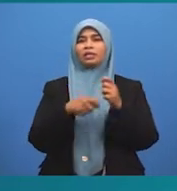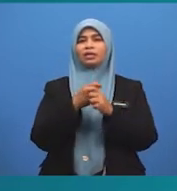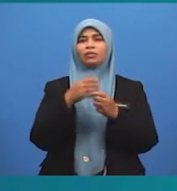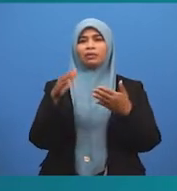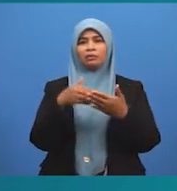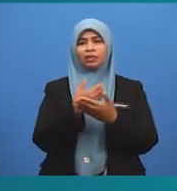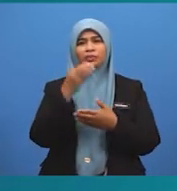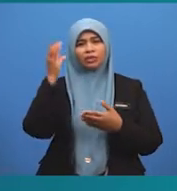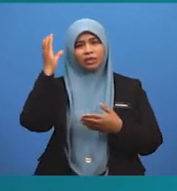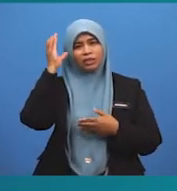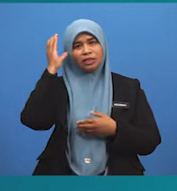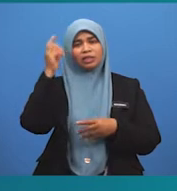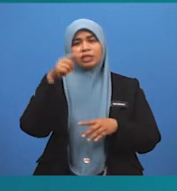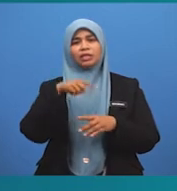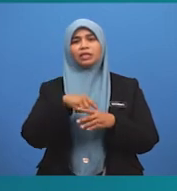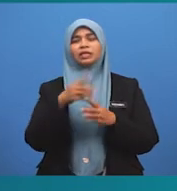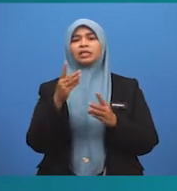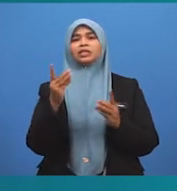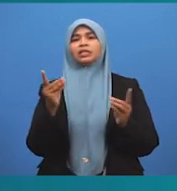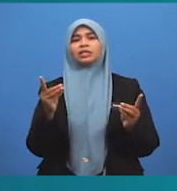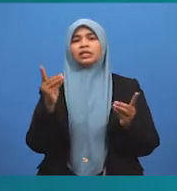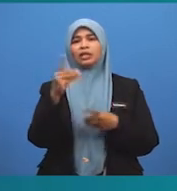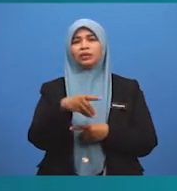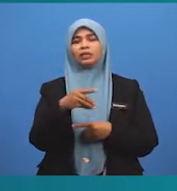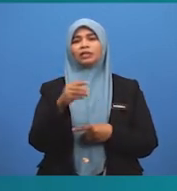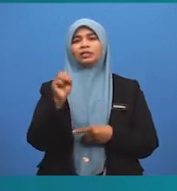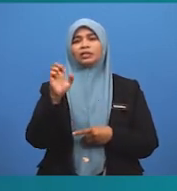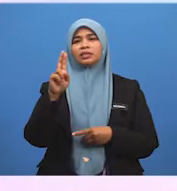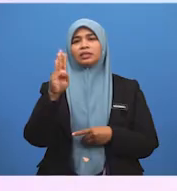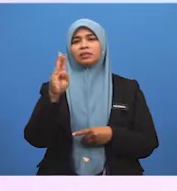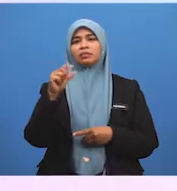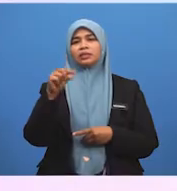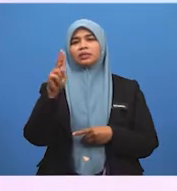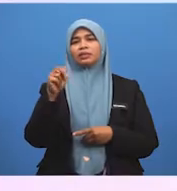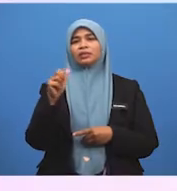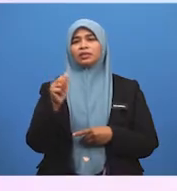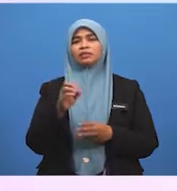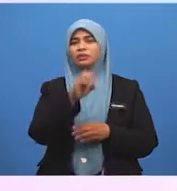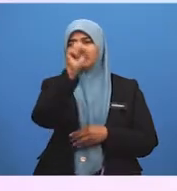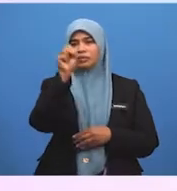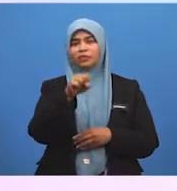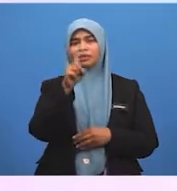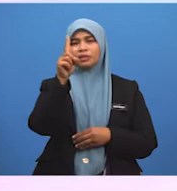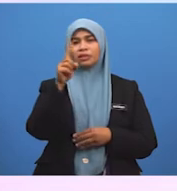sambutan Tahun Baru Cina di Dewan Serbaguna. Soalan satu.